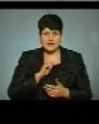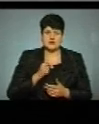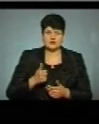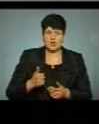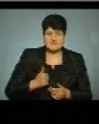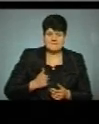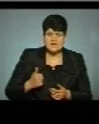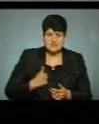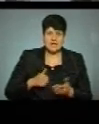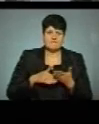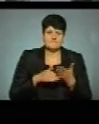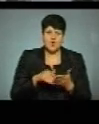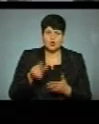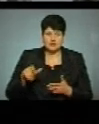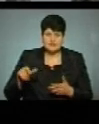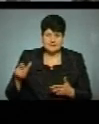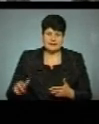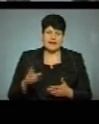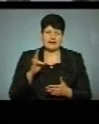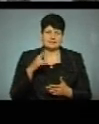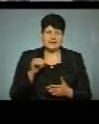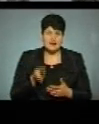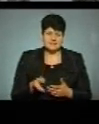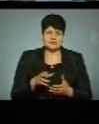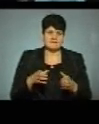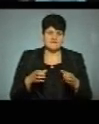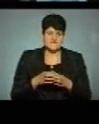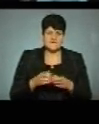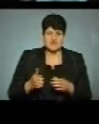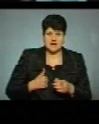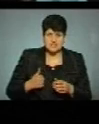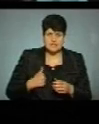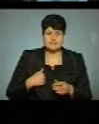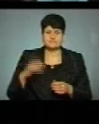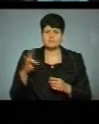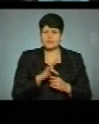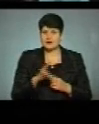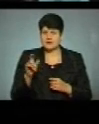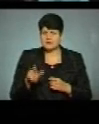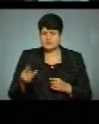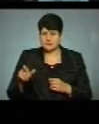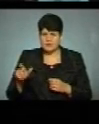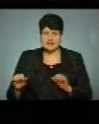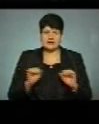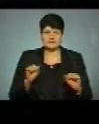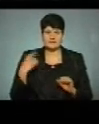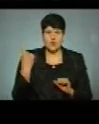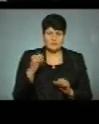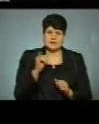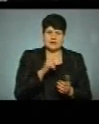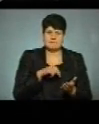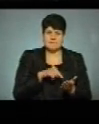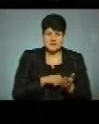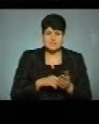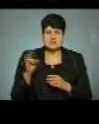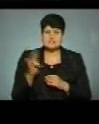нацгвардійці, військовослужбовці Тернопільської 44-ї артилерійської бригади, духовенство, керівництво області та міста.